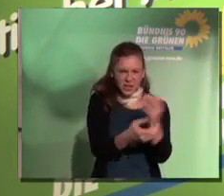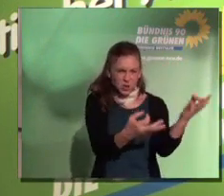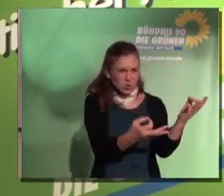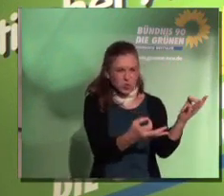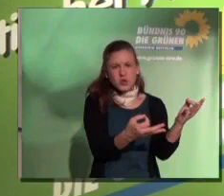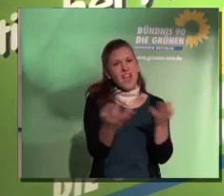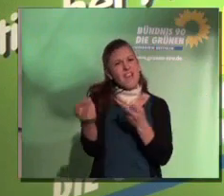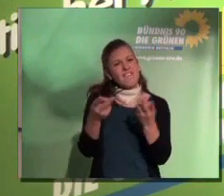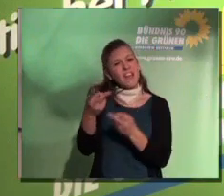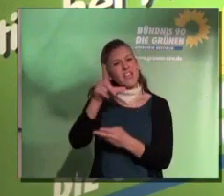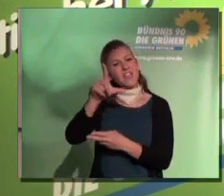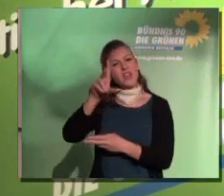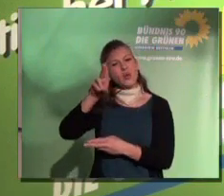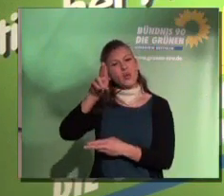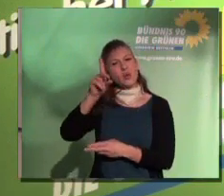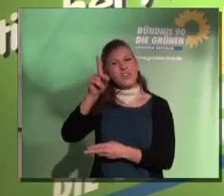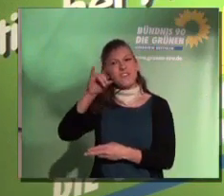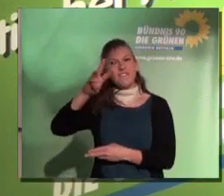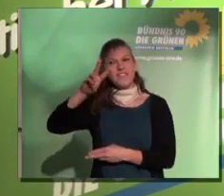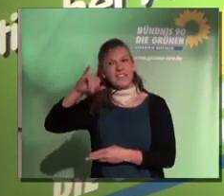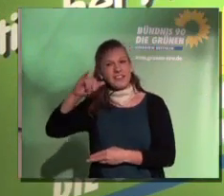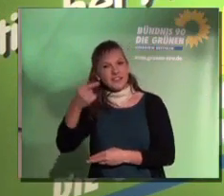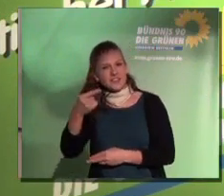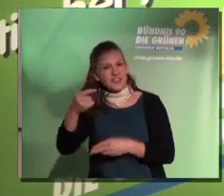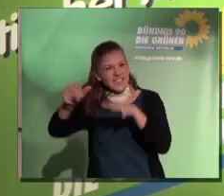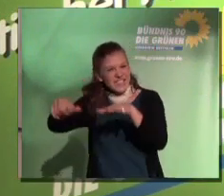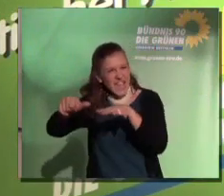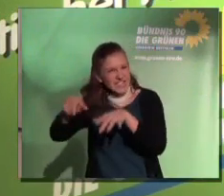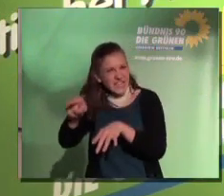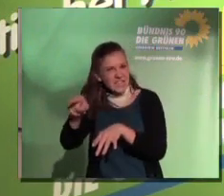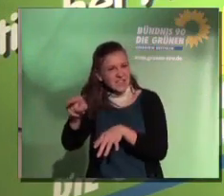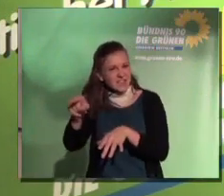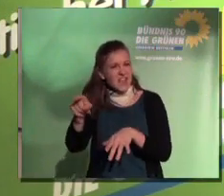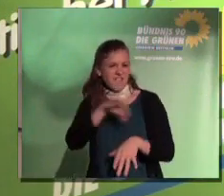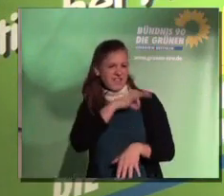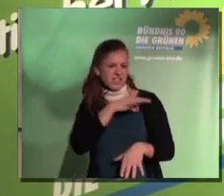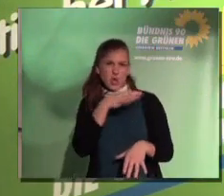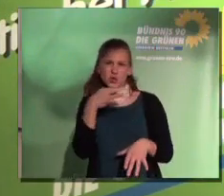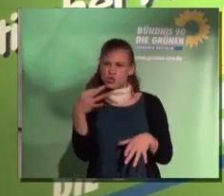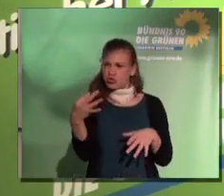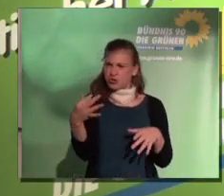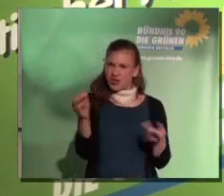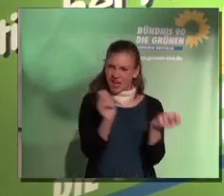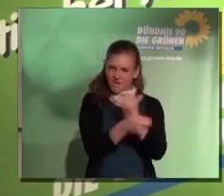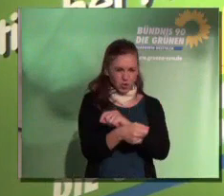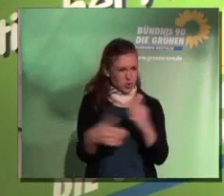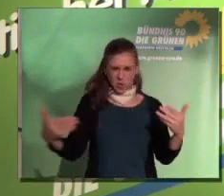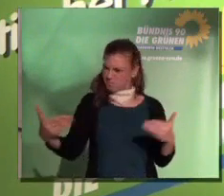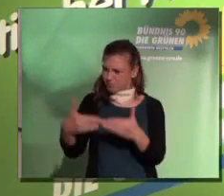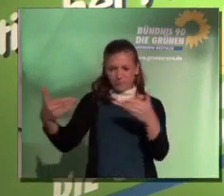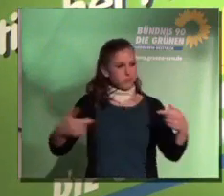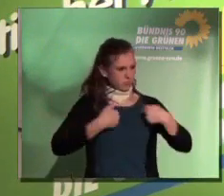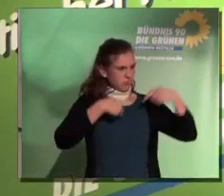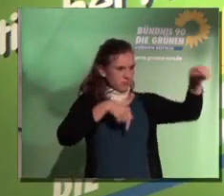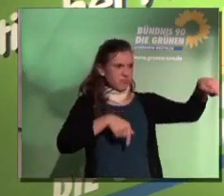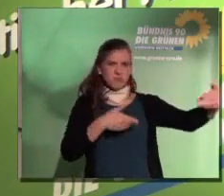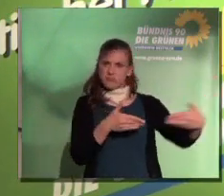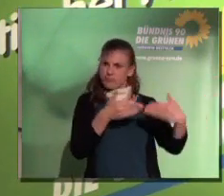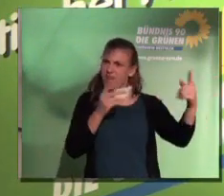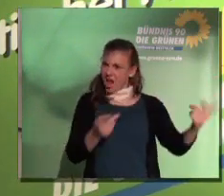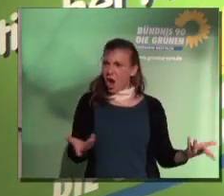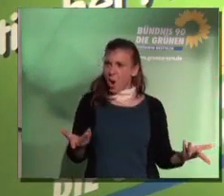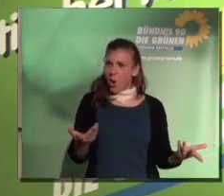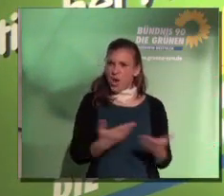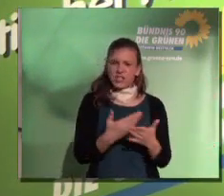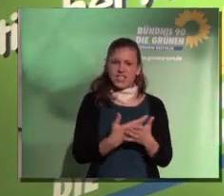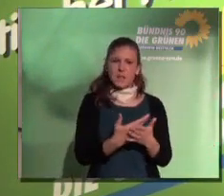der 16. mit der Französischen Revolution. Und ich finde, wir kämpfen für die Energierevolution. Wir wollen Angela Merkel nicht aufs